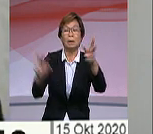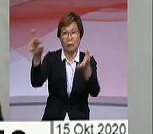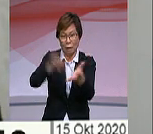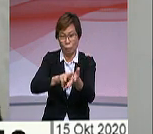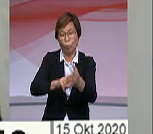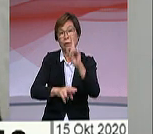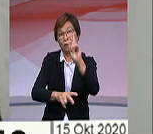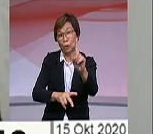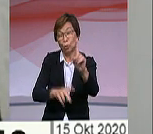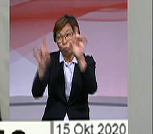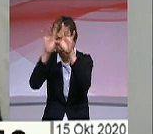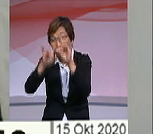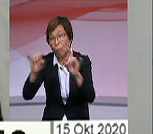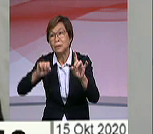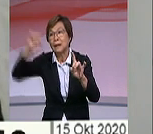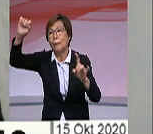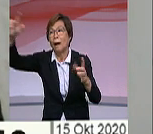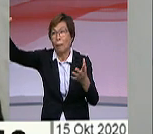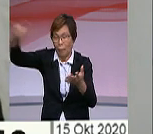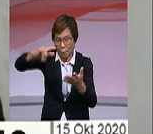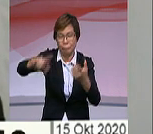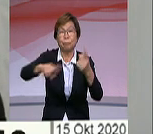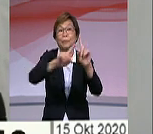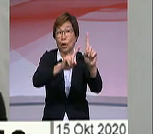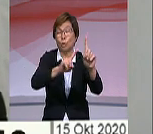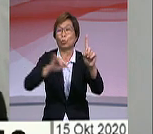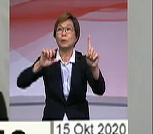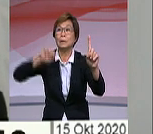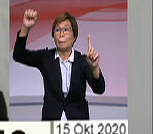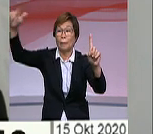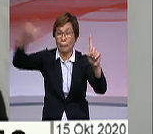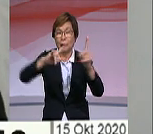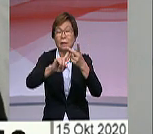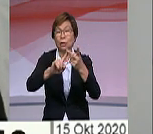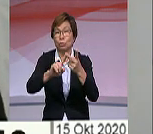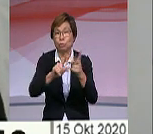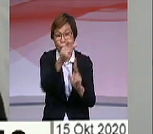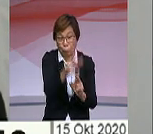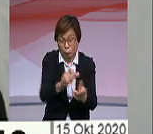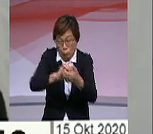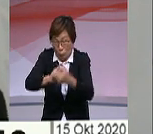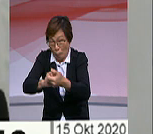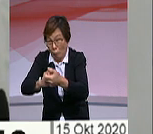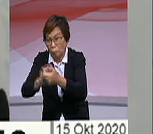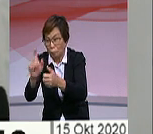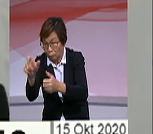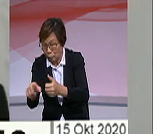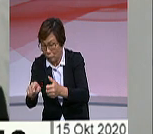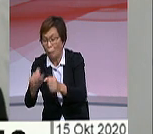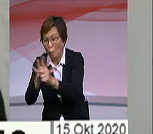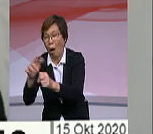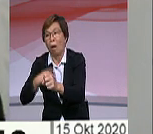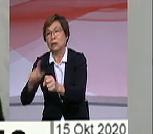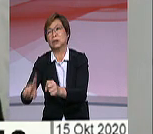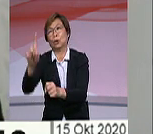iaitu satu kes saringan pulang dari negeri Sabah dan satu kes saringan kontak rapat kes positif COVID-19.